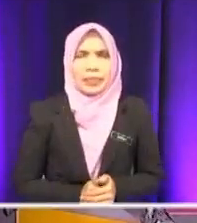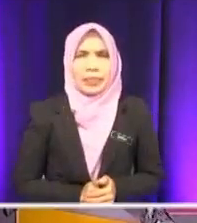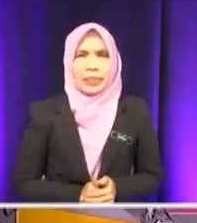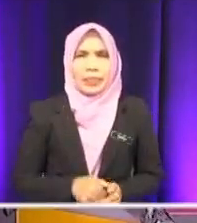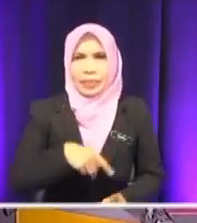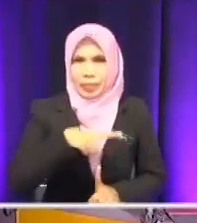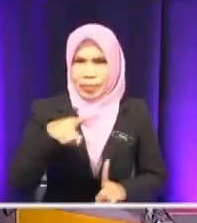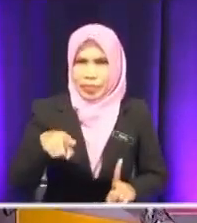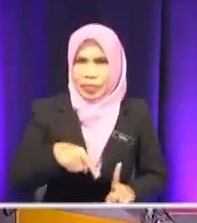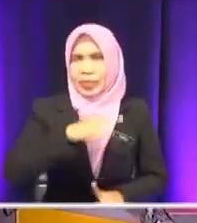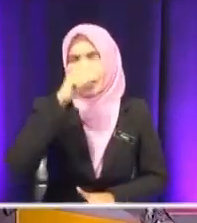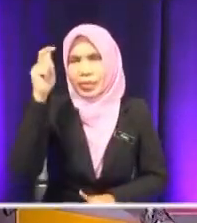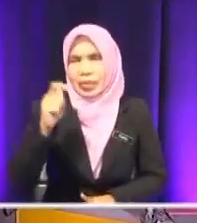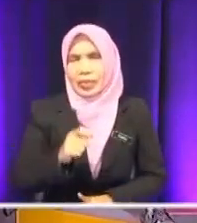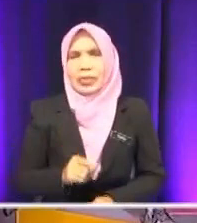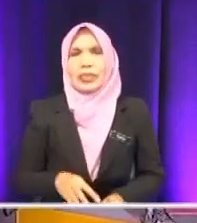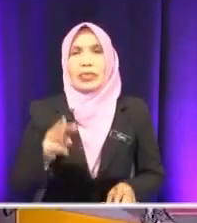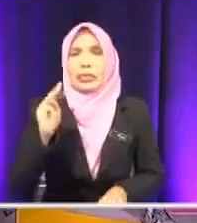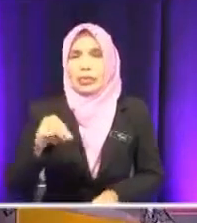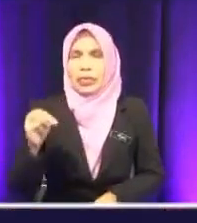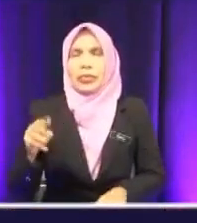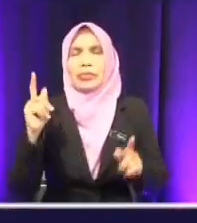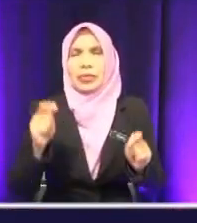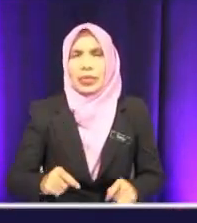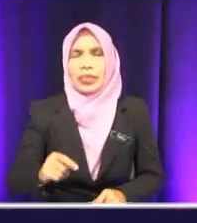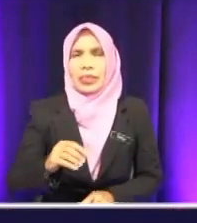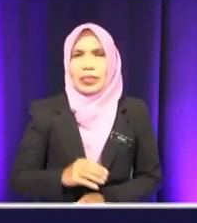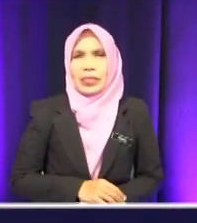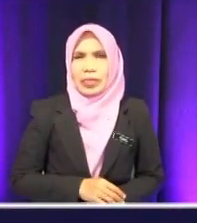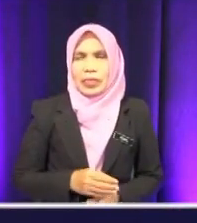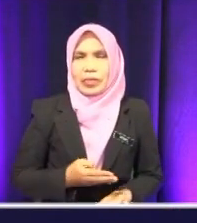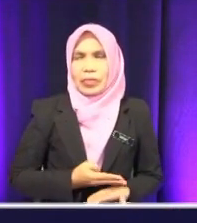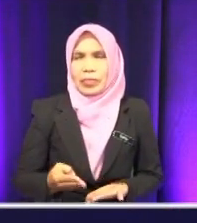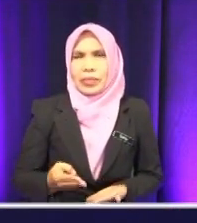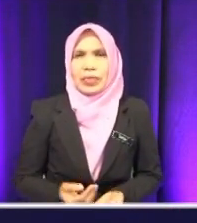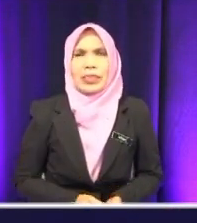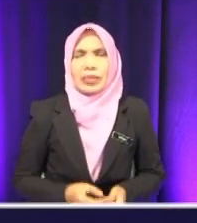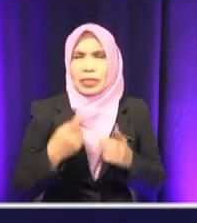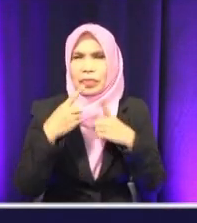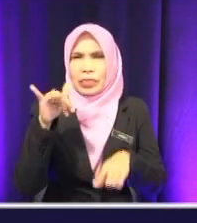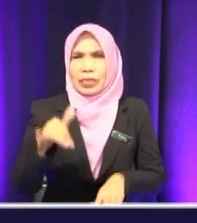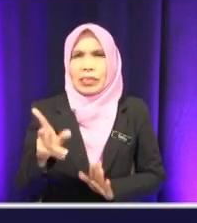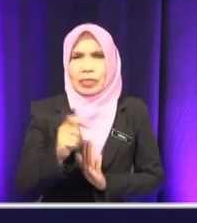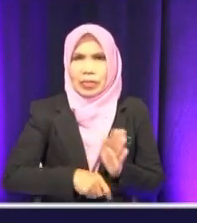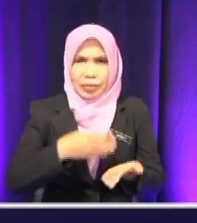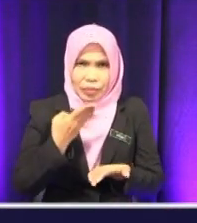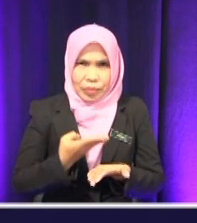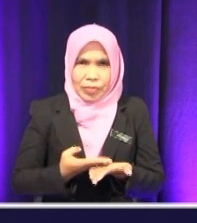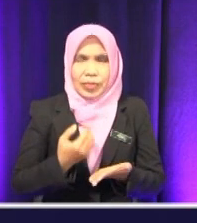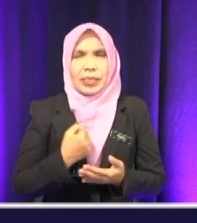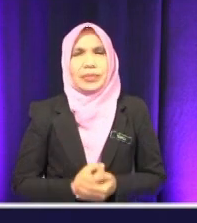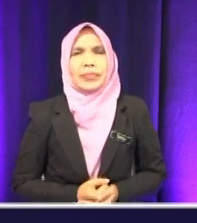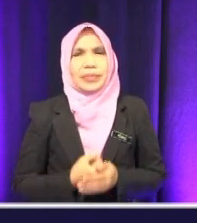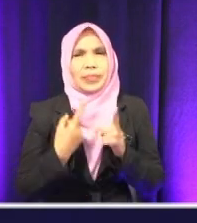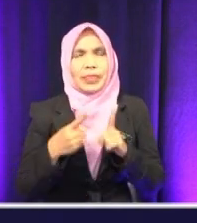bila dia tanya murid karena mencadang mencadang dan memberi jawaban terbaik Oke jadi jawaban seperti biasa